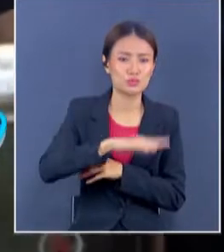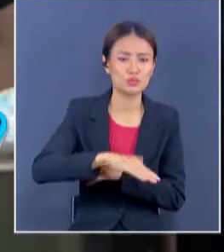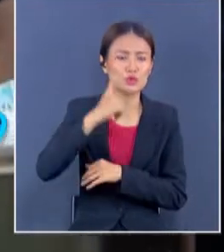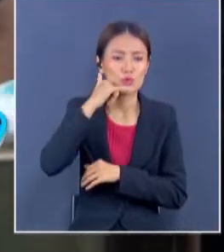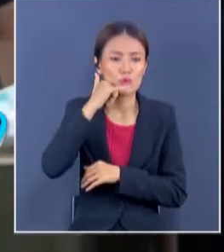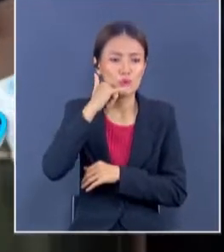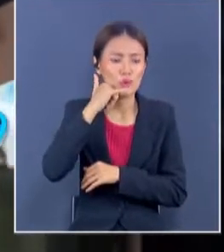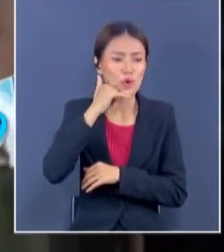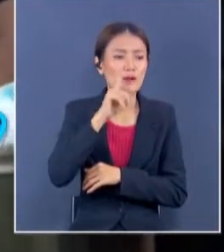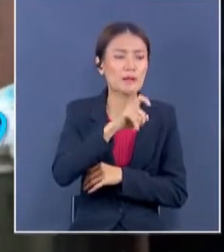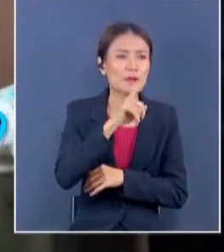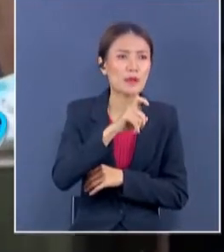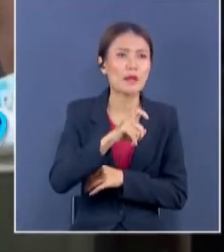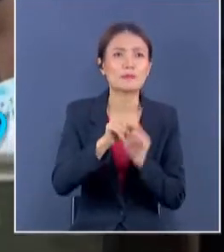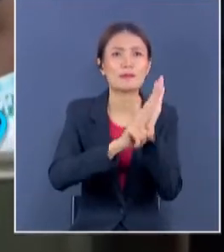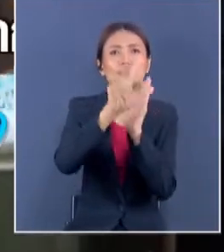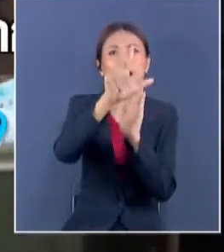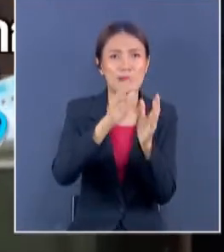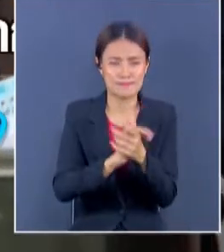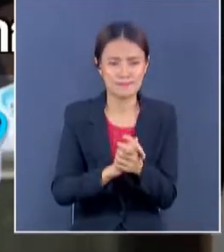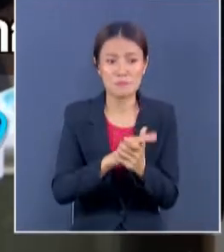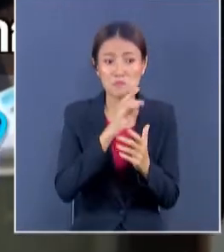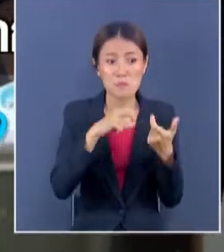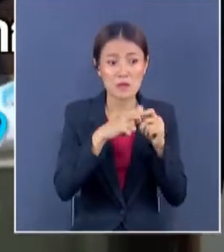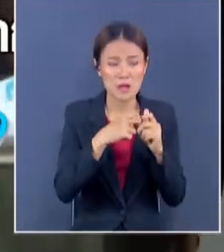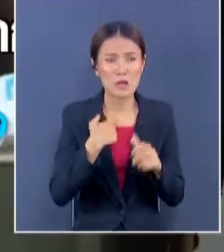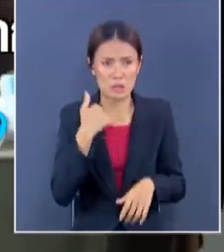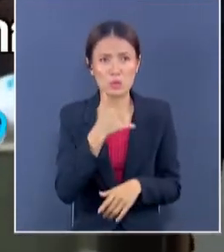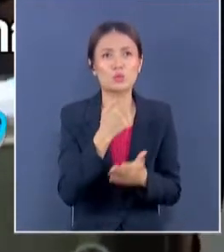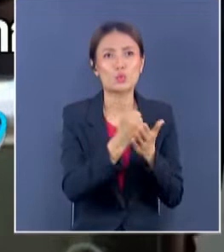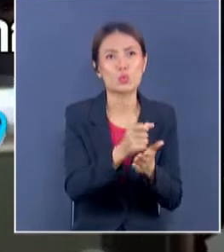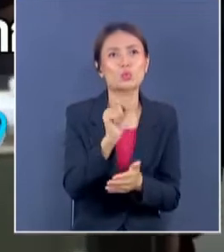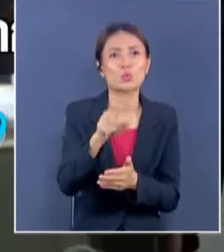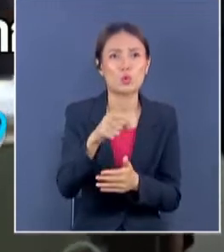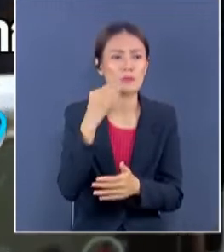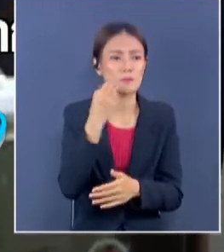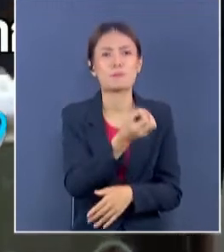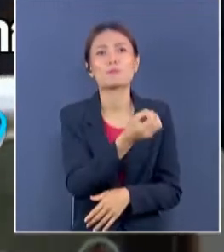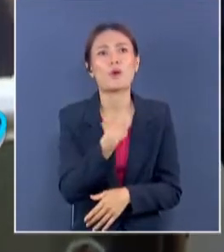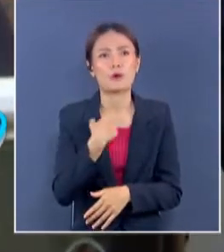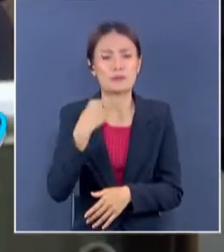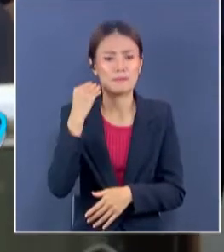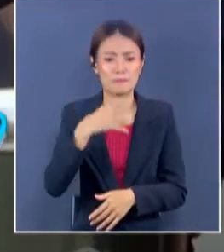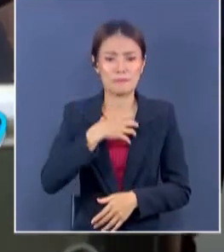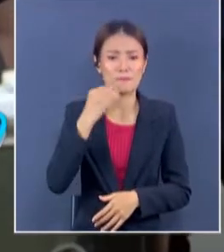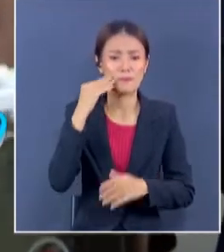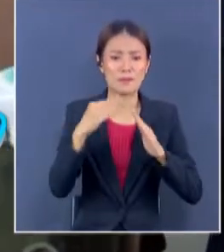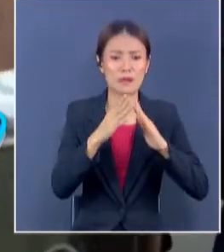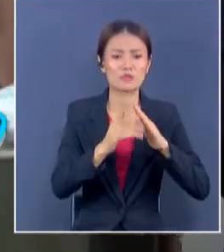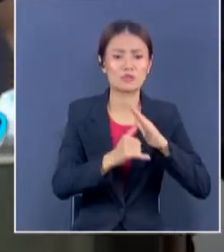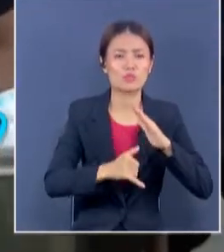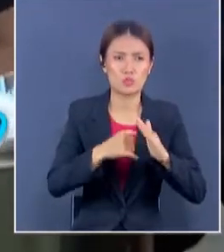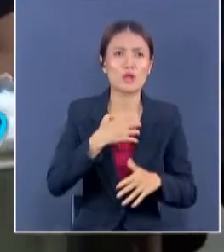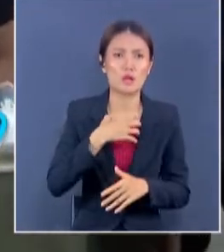ามเวลานะครับแล้วก็ถ้ามีอะไรก็จะรีบเพราะว่าท่านประสงค์จะรักษาที่บ้านเพราะว่าอาการไม่มากแล้ว